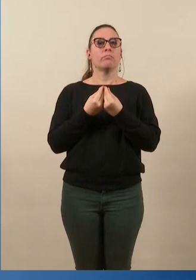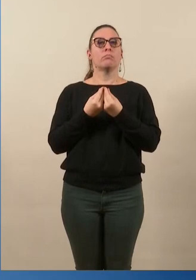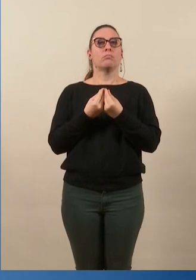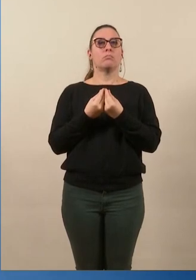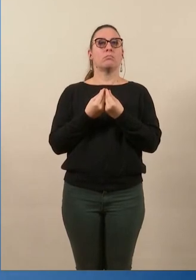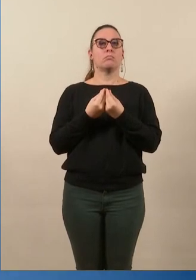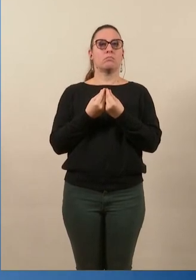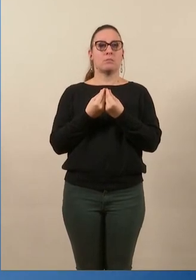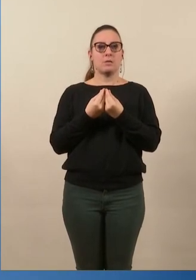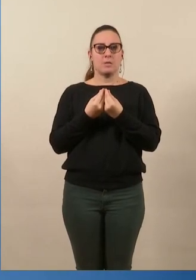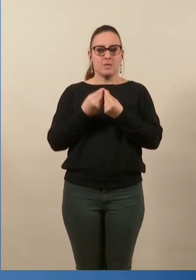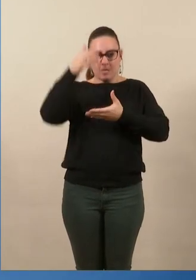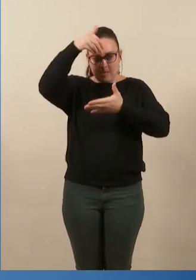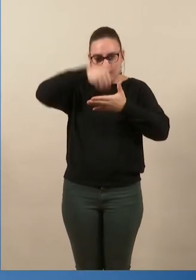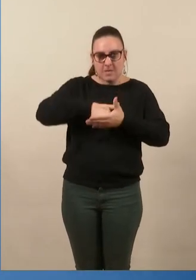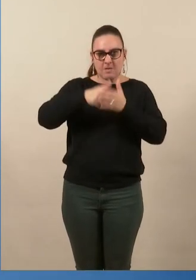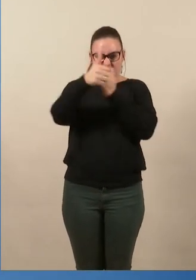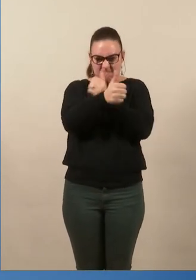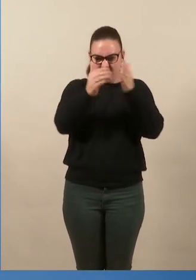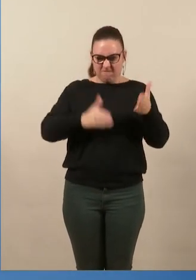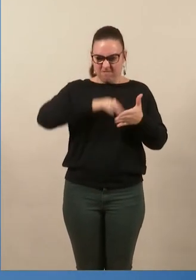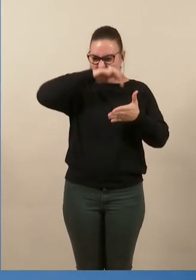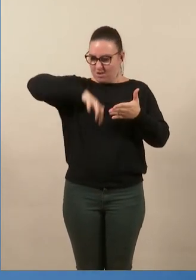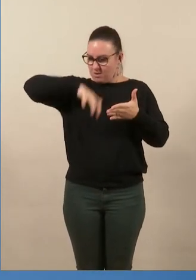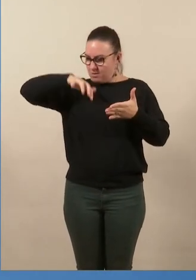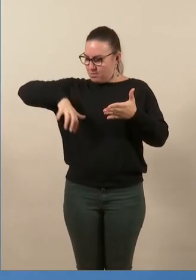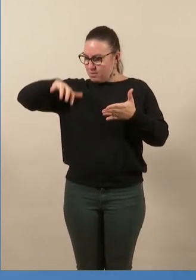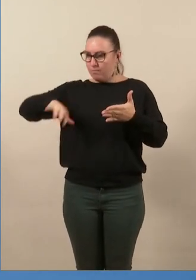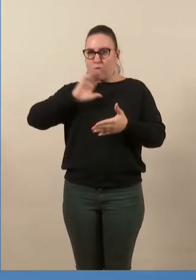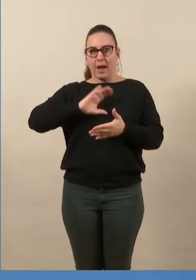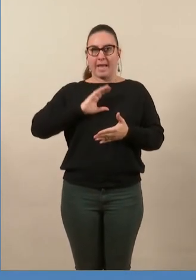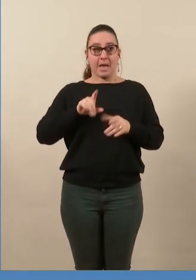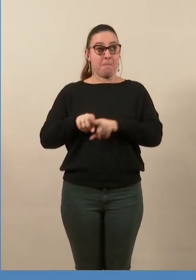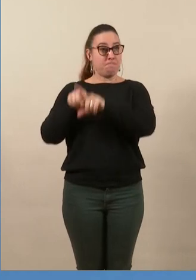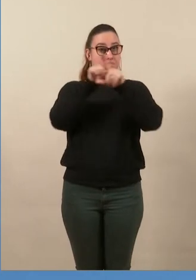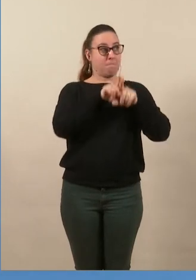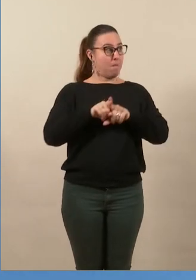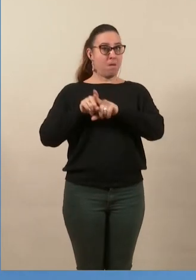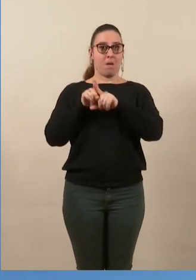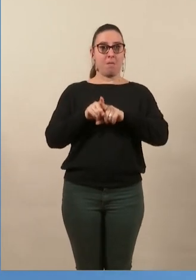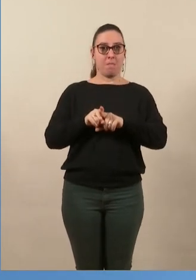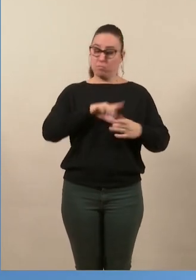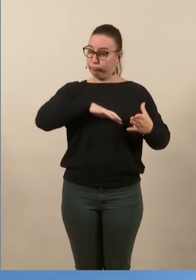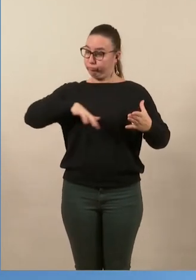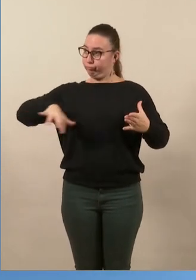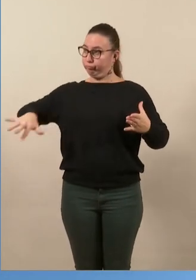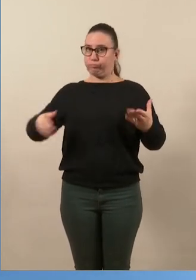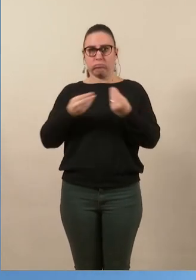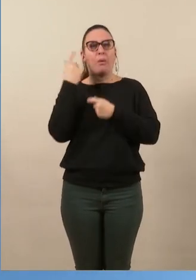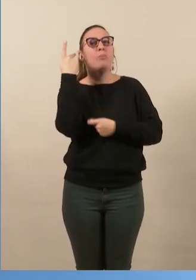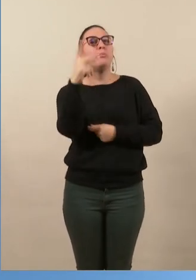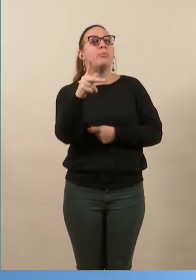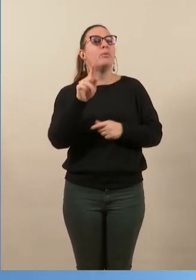fagocité rédiger pour essayer de rentrer dans dans un moule idéologique qui qui est le vôtre